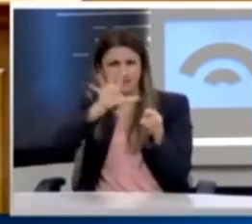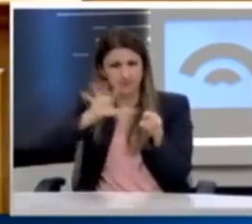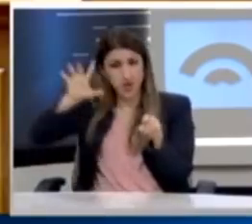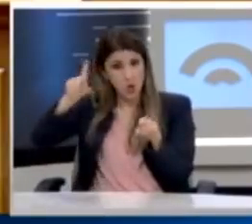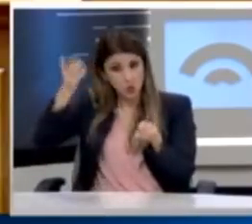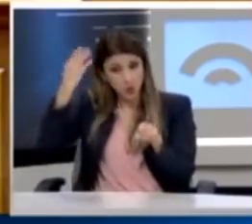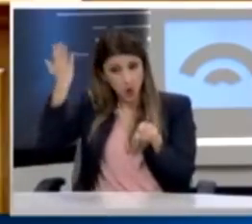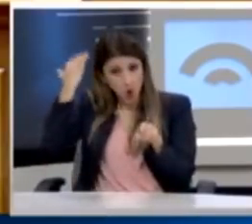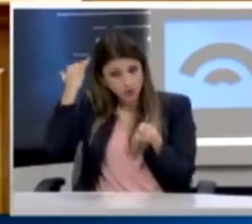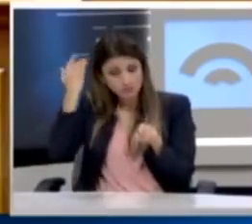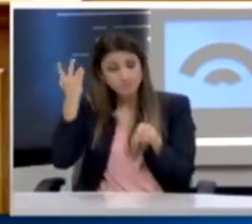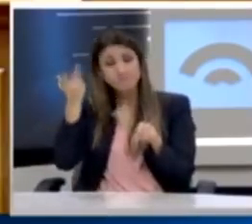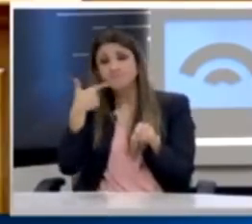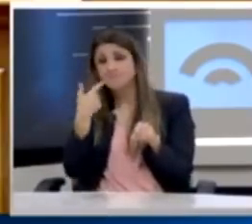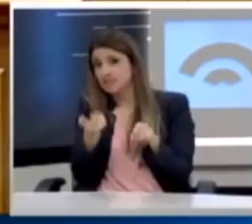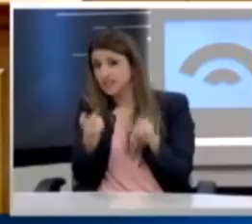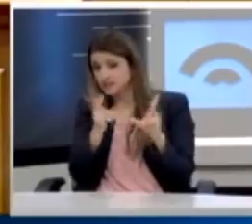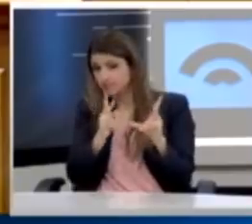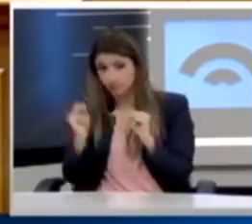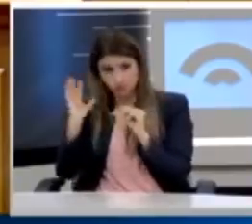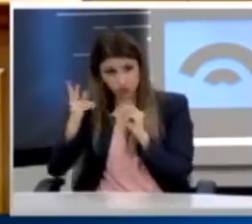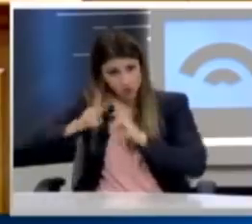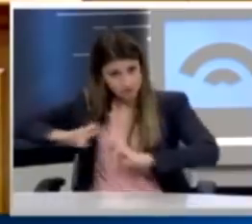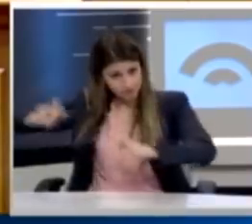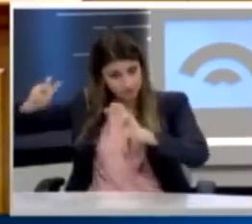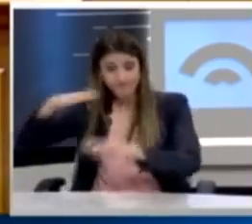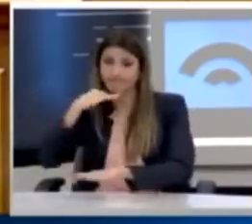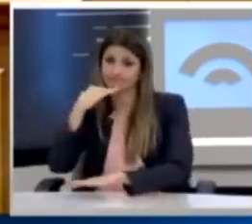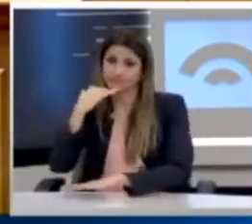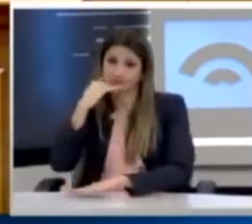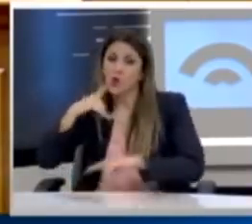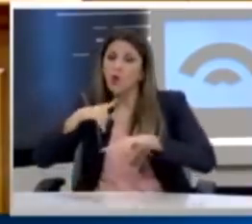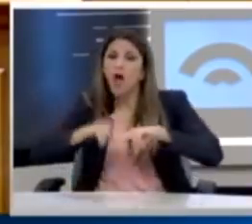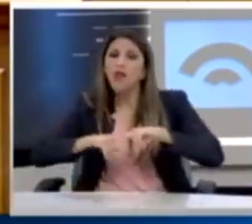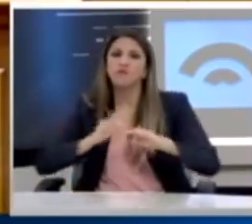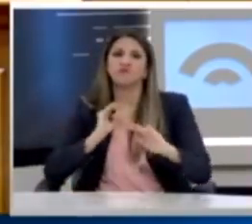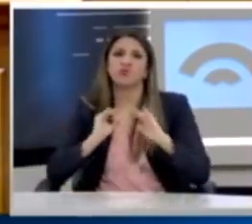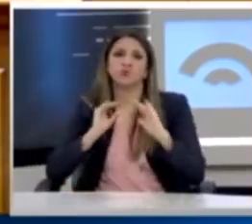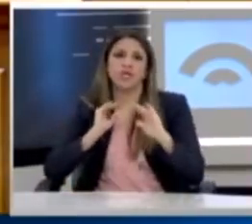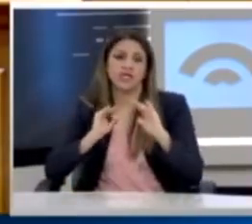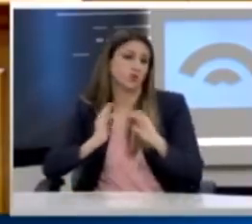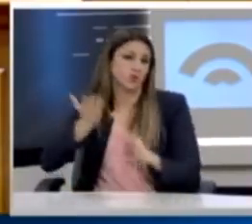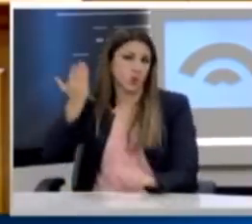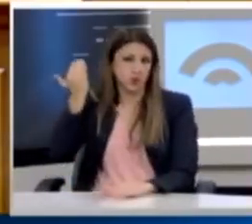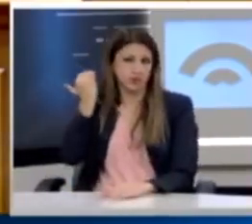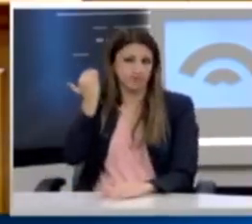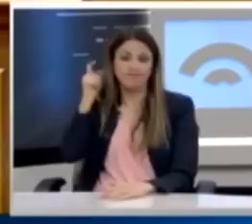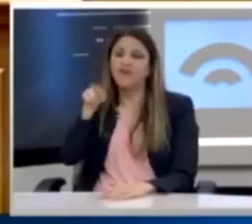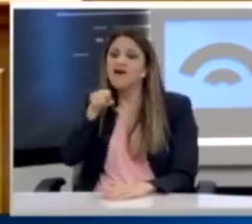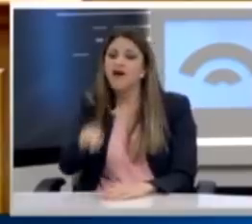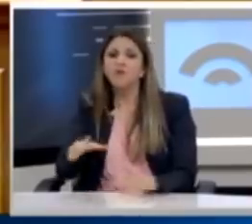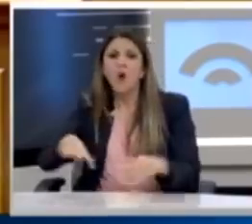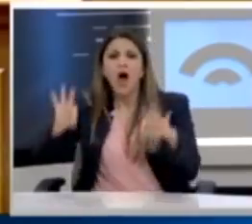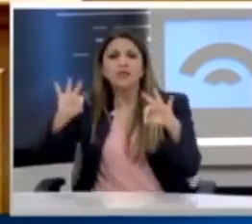τότε δεν άφηνε περιθώρια λυτρωτισμού επί της ελληνικής Μακεδονίας. Πότε άνοιξε αυτό το